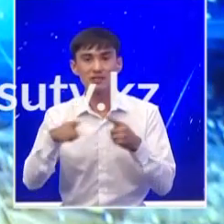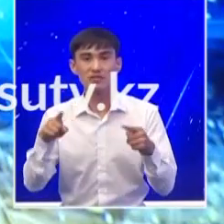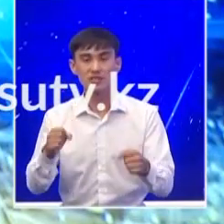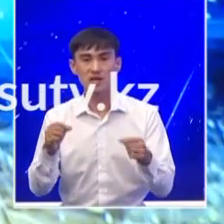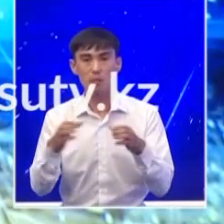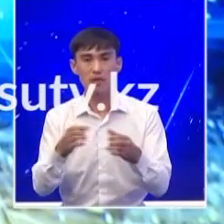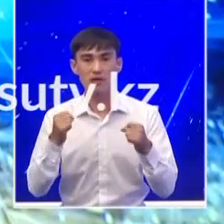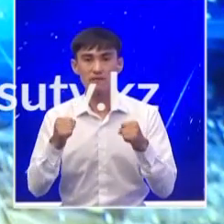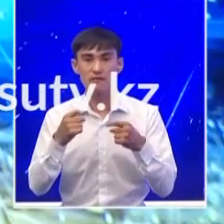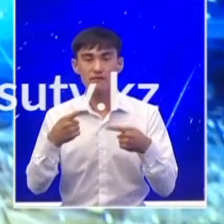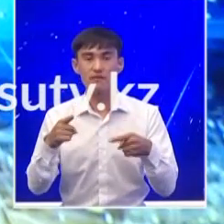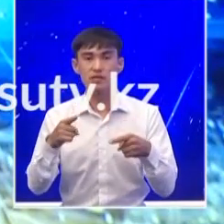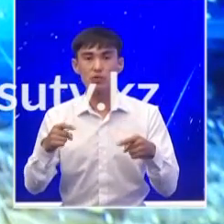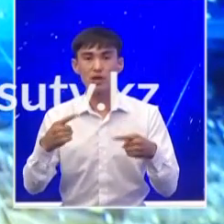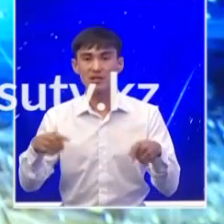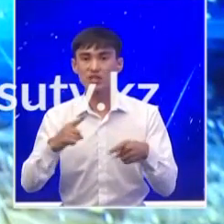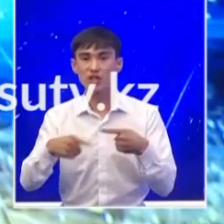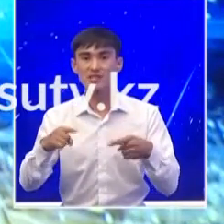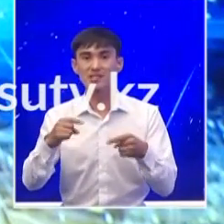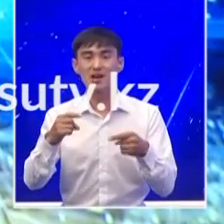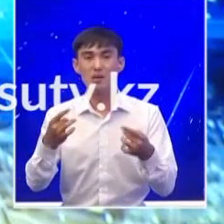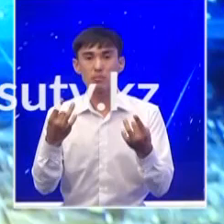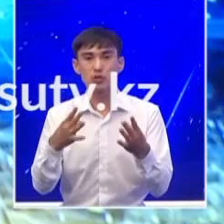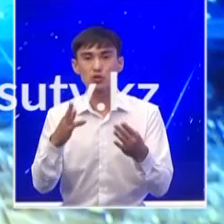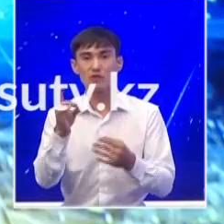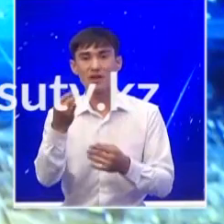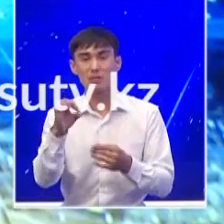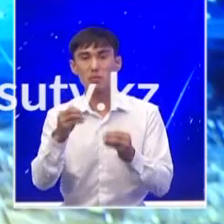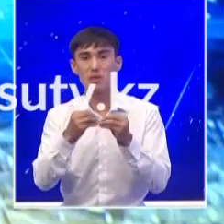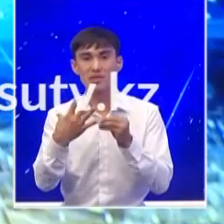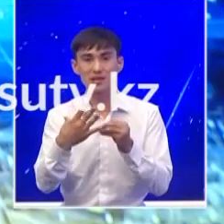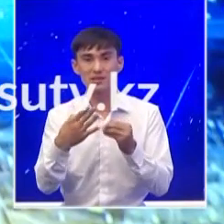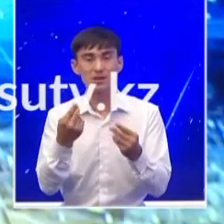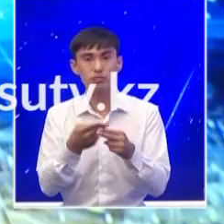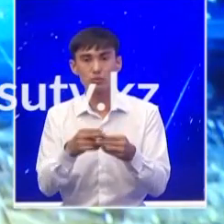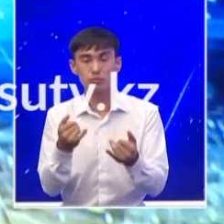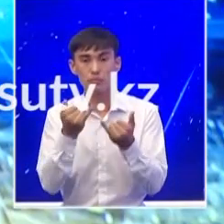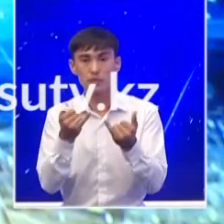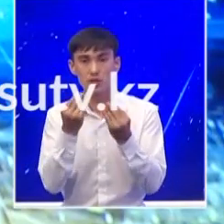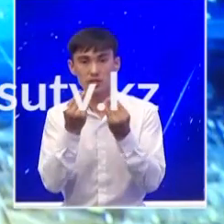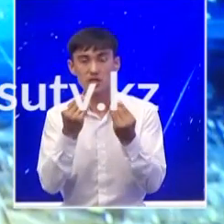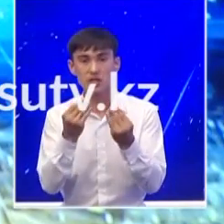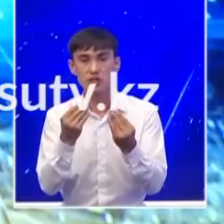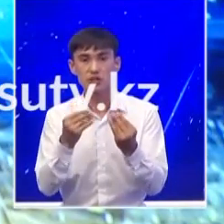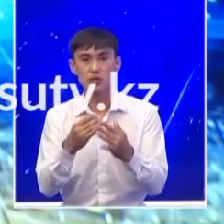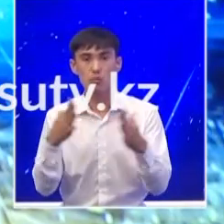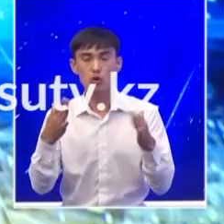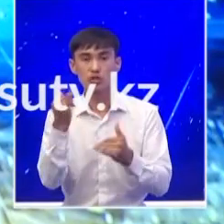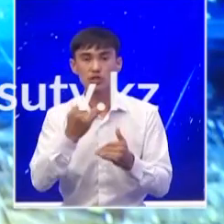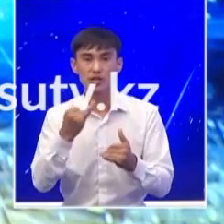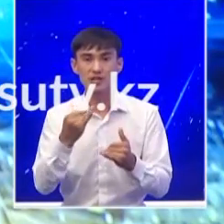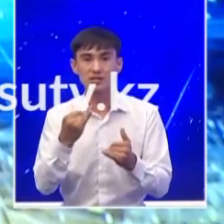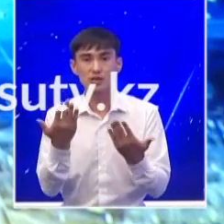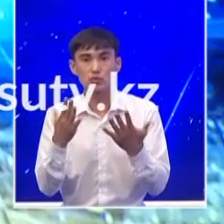спорта во многом отличается от классического регби-15. Он более динамичен и зрелищен, так как здесь гораздо больше интересных